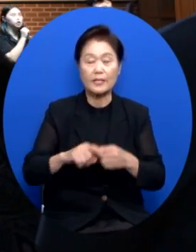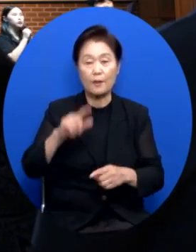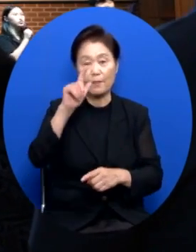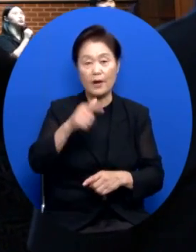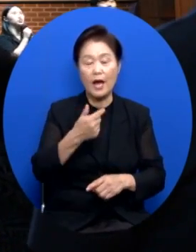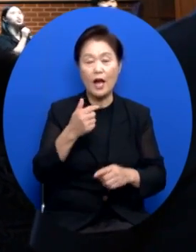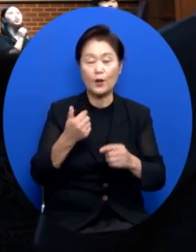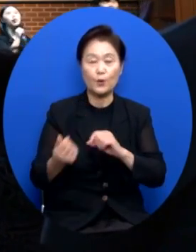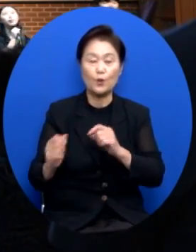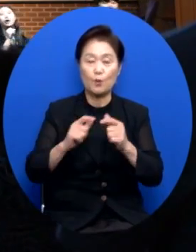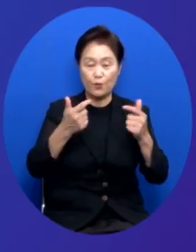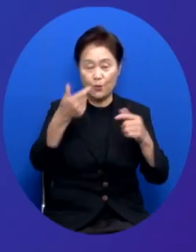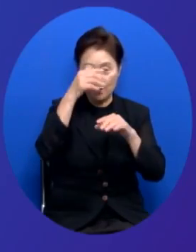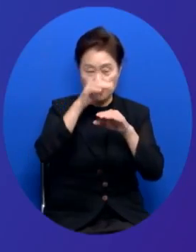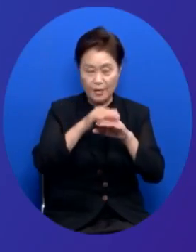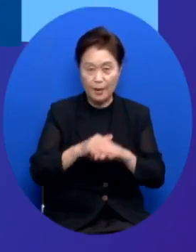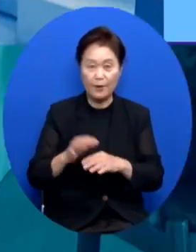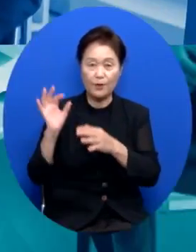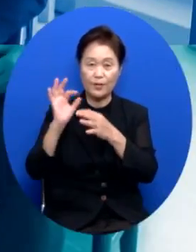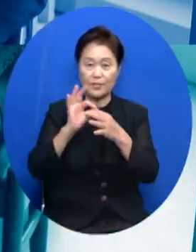부흥회로 이어가고 있습니다.